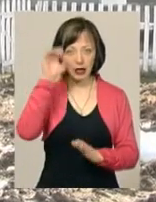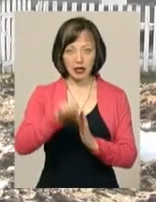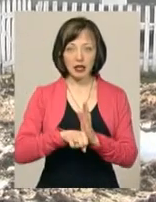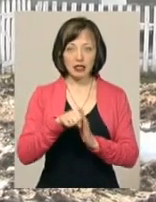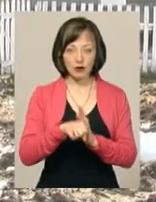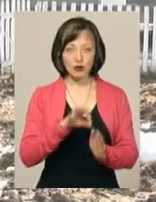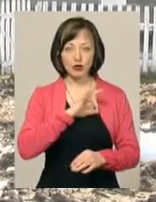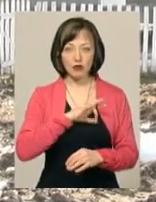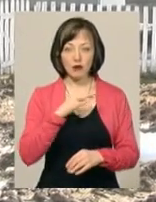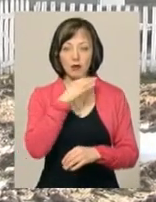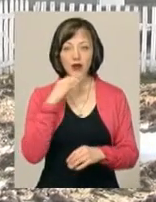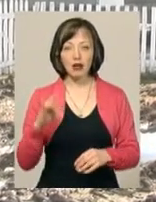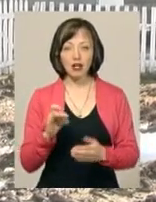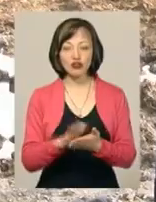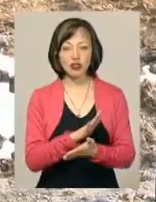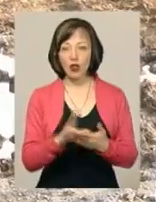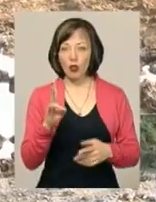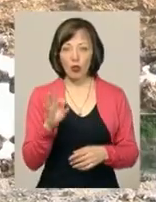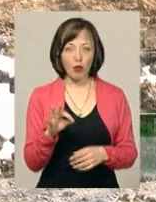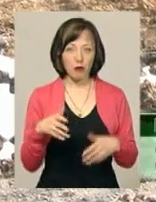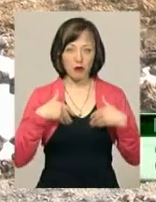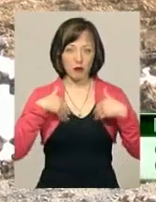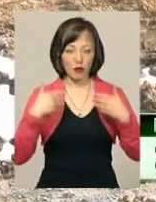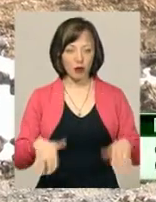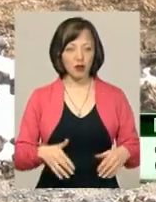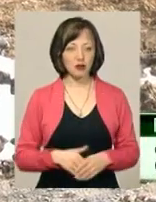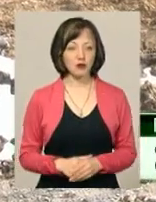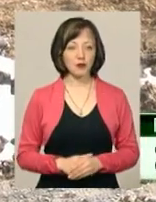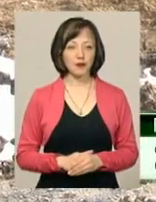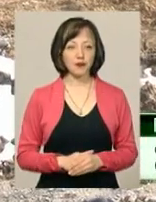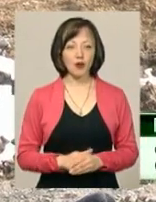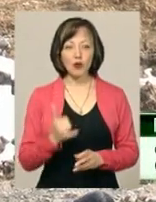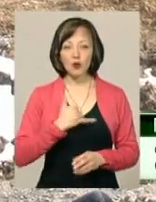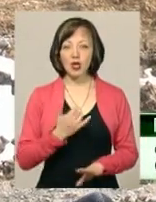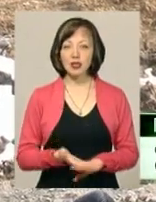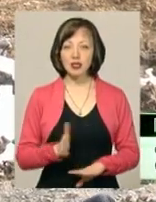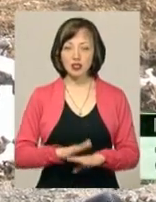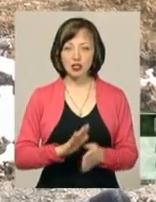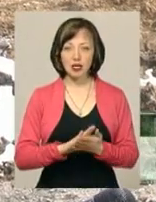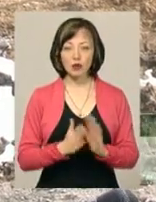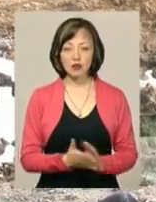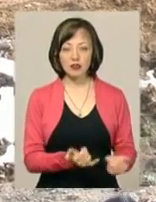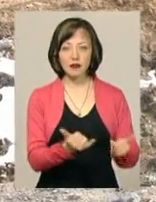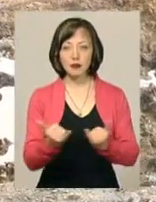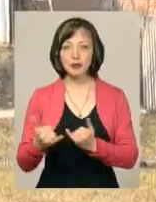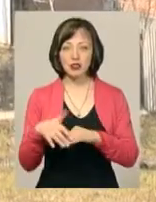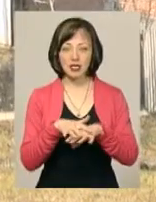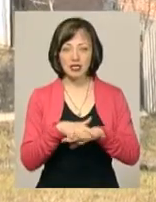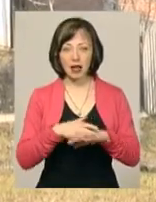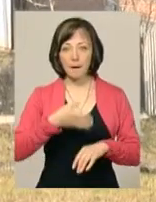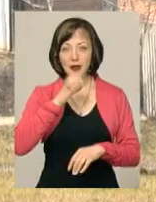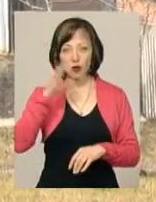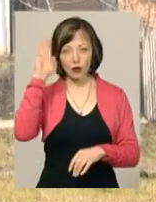громадському користуванні, не раз чистили, але намарно. У нас склалось критичне становище з забезпеченням населення питною водою.